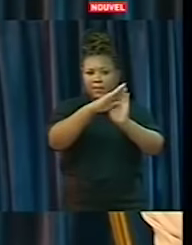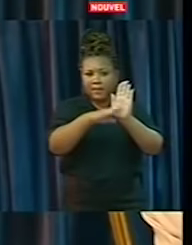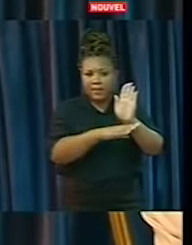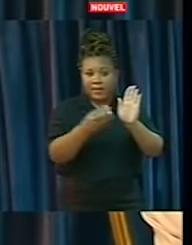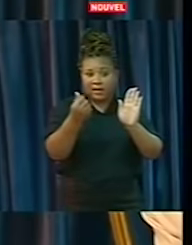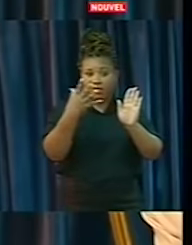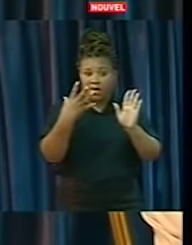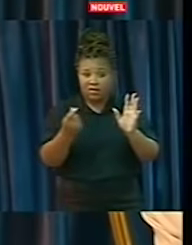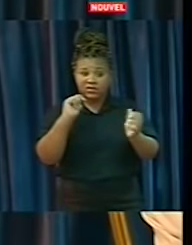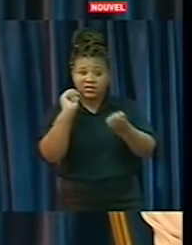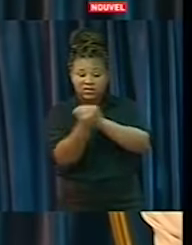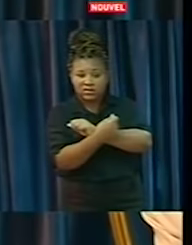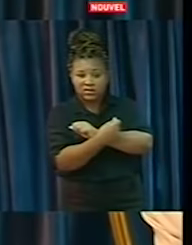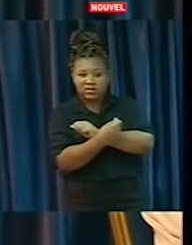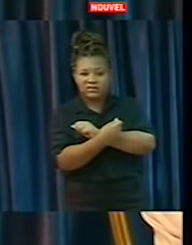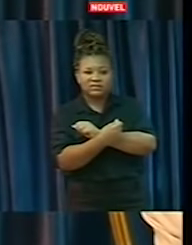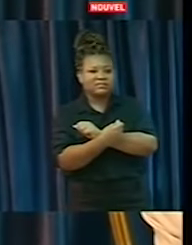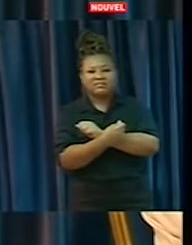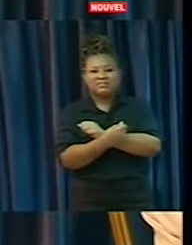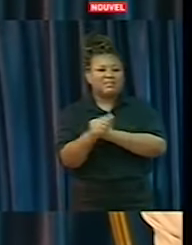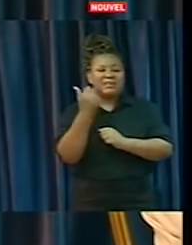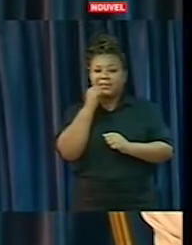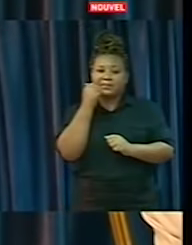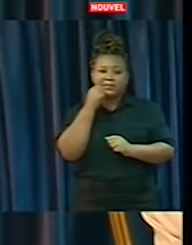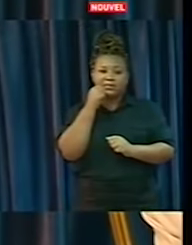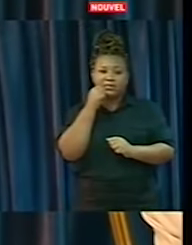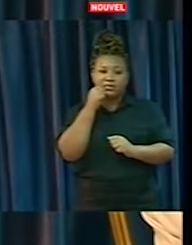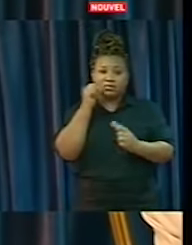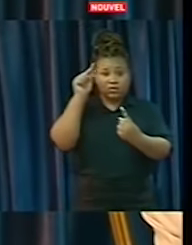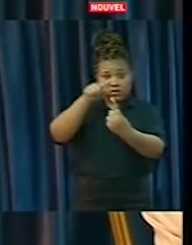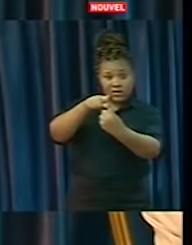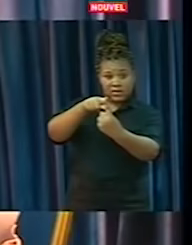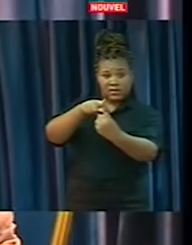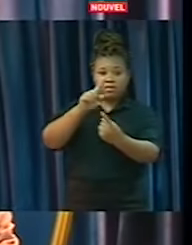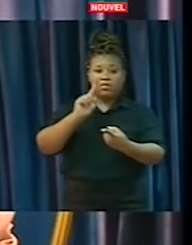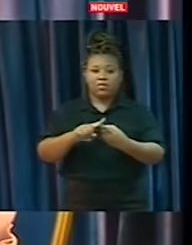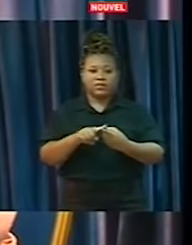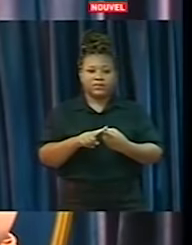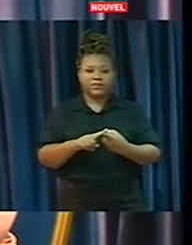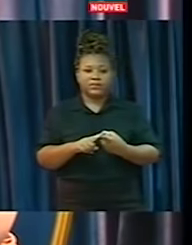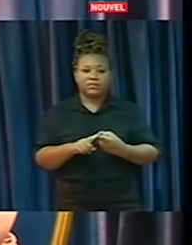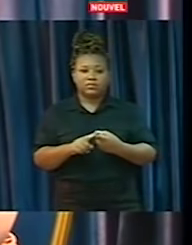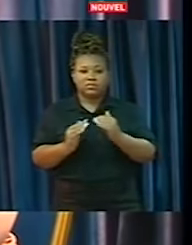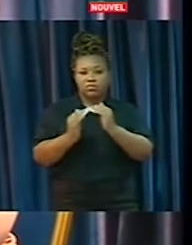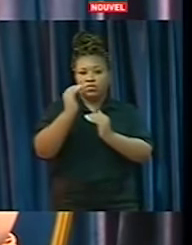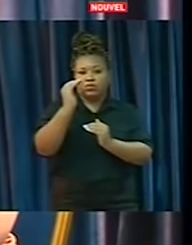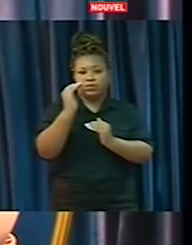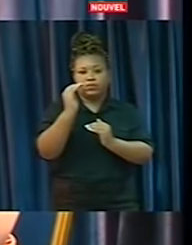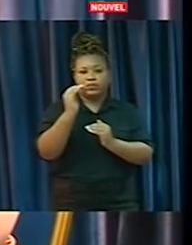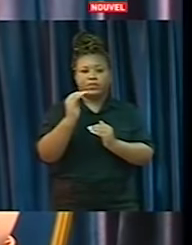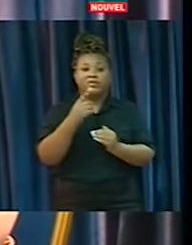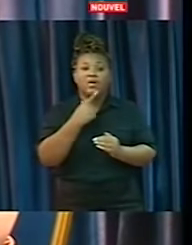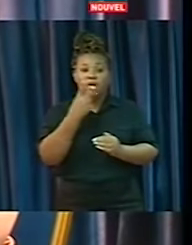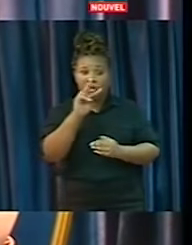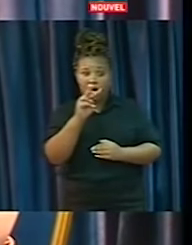Nous still meet nos targets et nous still fait un budget fiscal si plus. Si nous pouvons nous avoir 3%, nous avons